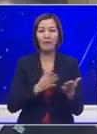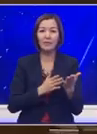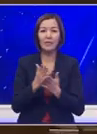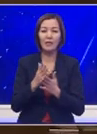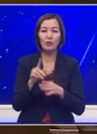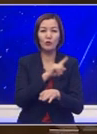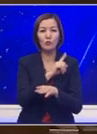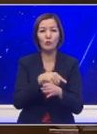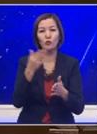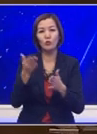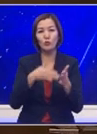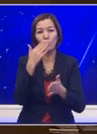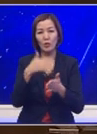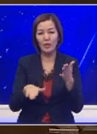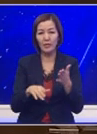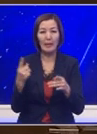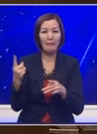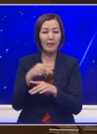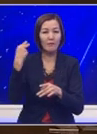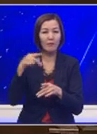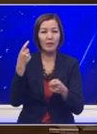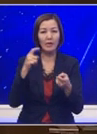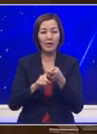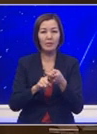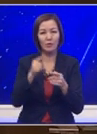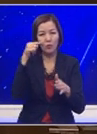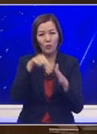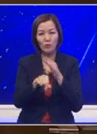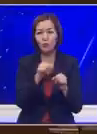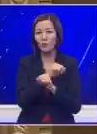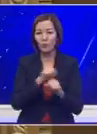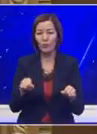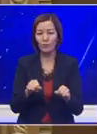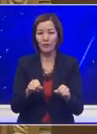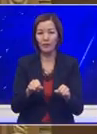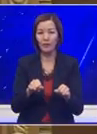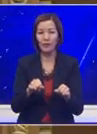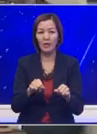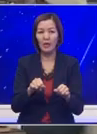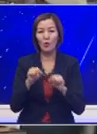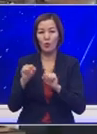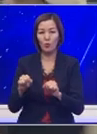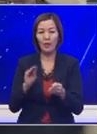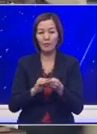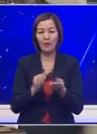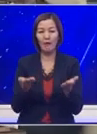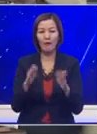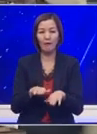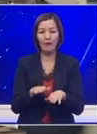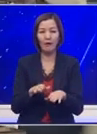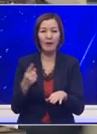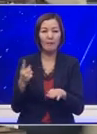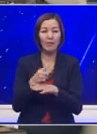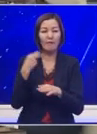жойылады. Дегенмен, тұңғыш президентке қатысты қол сұғылмаушылық туралы норма өзгеріссіз қалады. Алайда